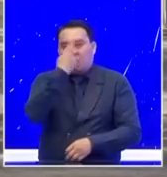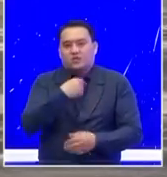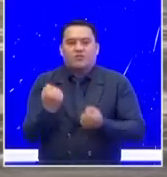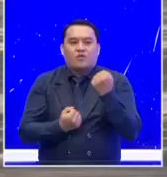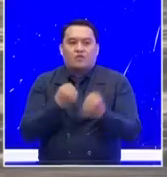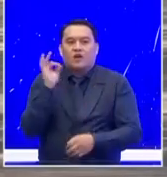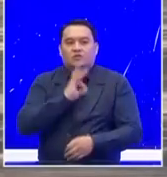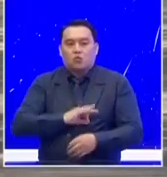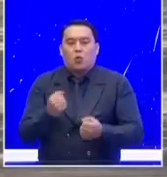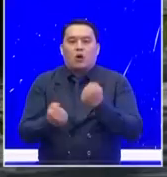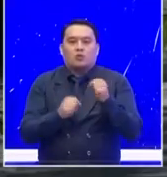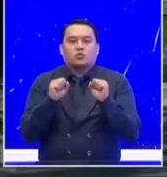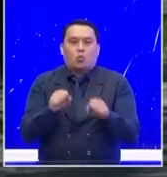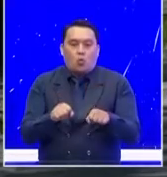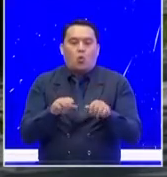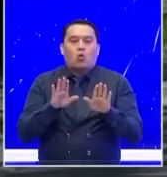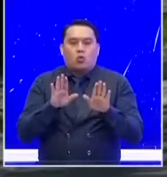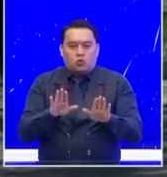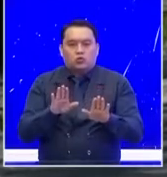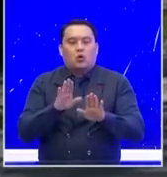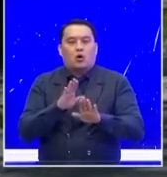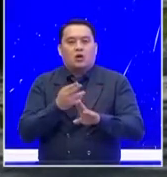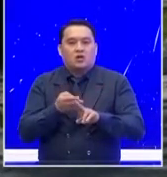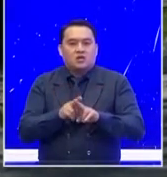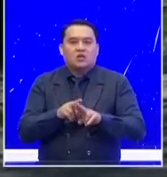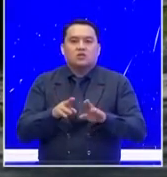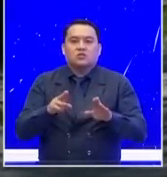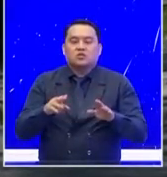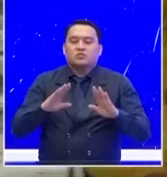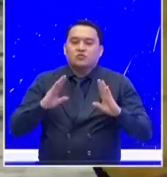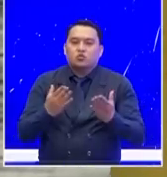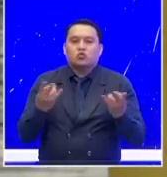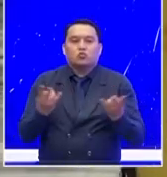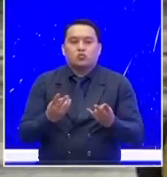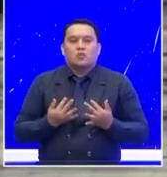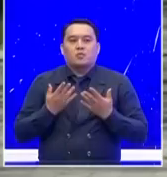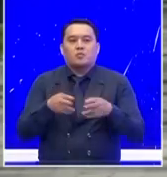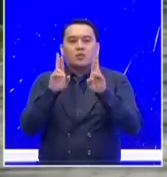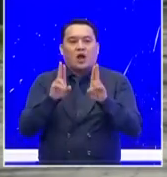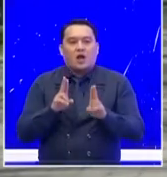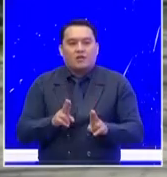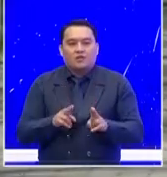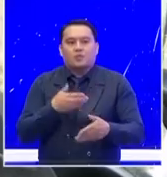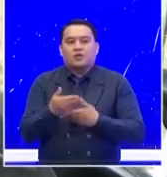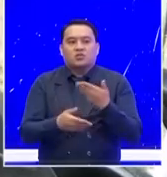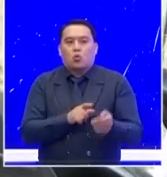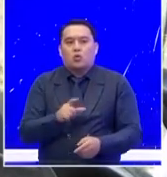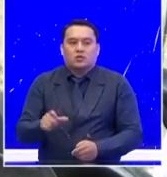транспорта, воспользоваться автомобилем горожане все же смогут, но только в исключительных случаях. Это же правило относится и к